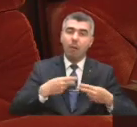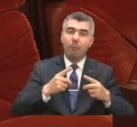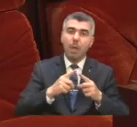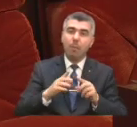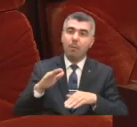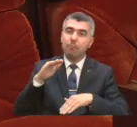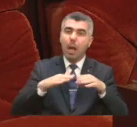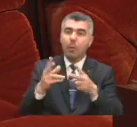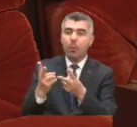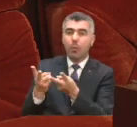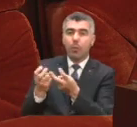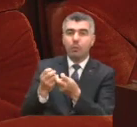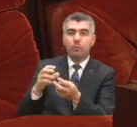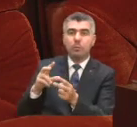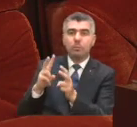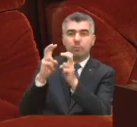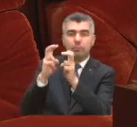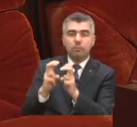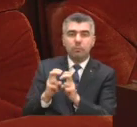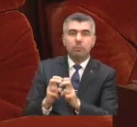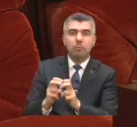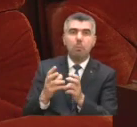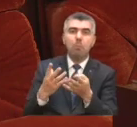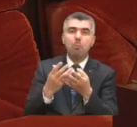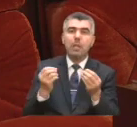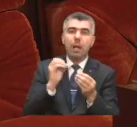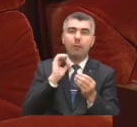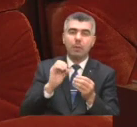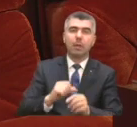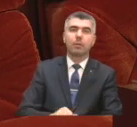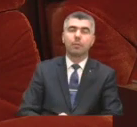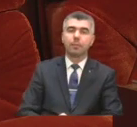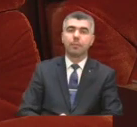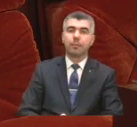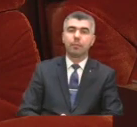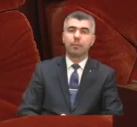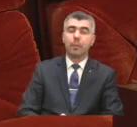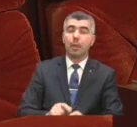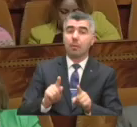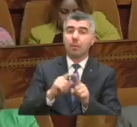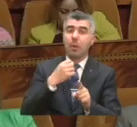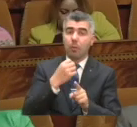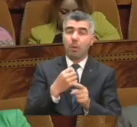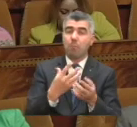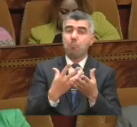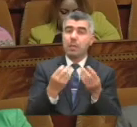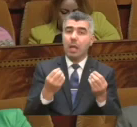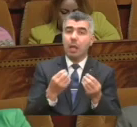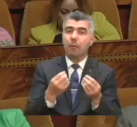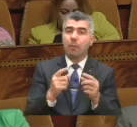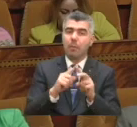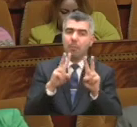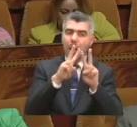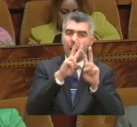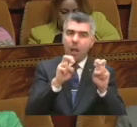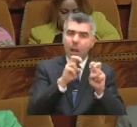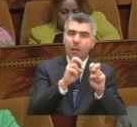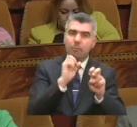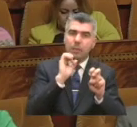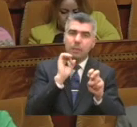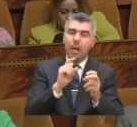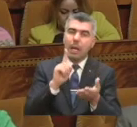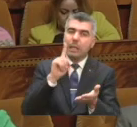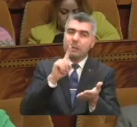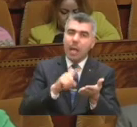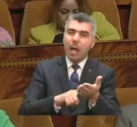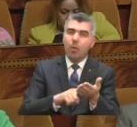السواحل والتي تشكل مصدر عيش العديد من العائلات. في هذا الإطار فإن العديد من البحوث تؤكد على ضرورة